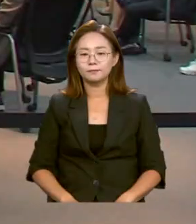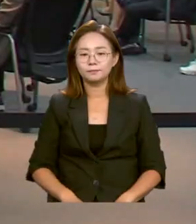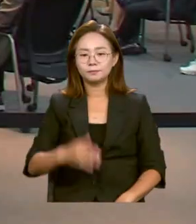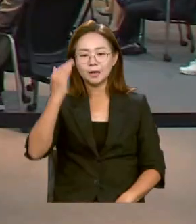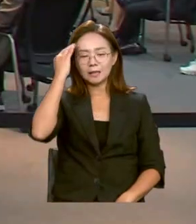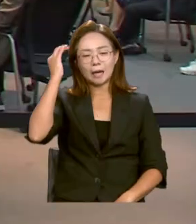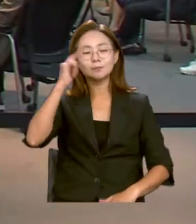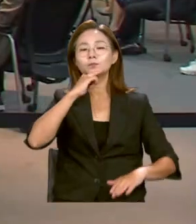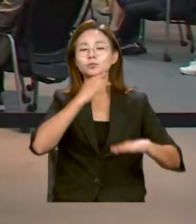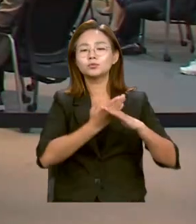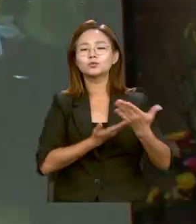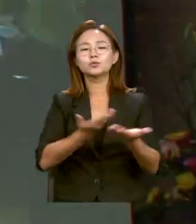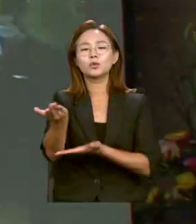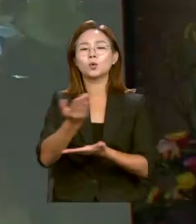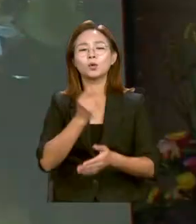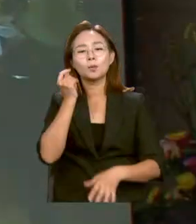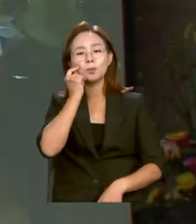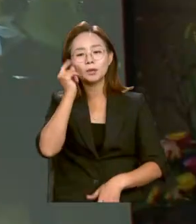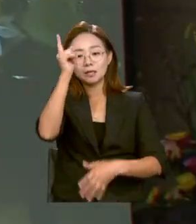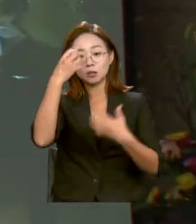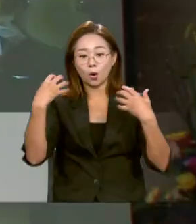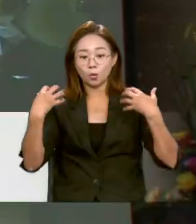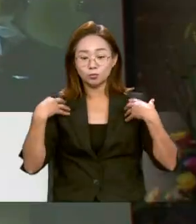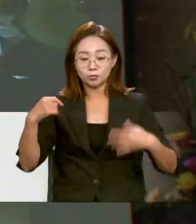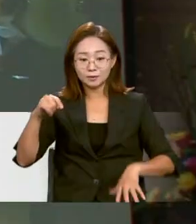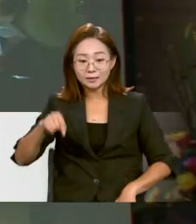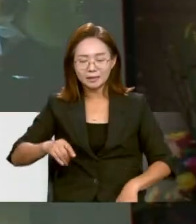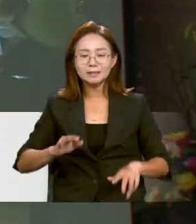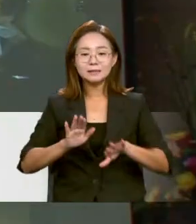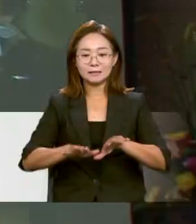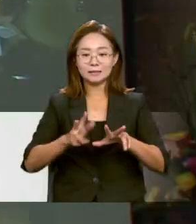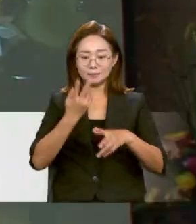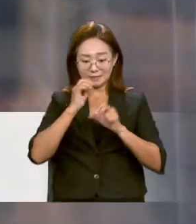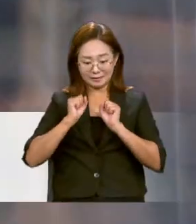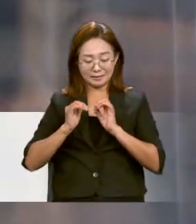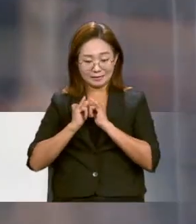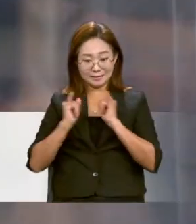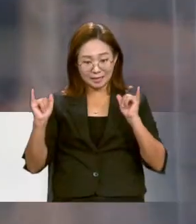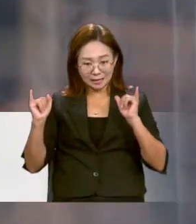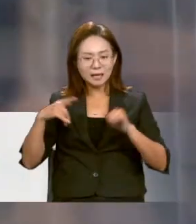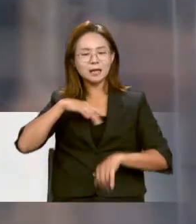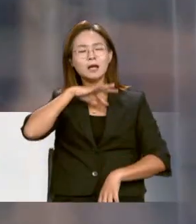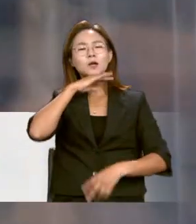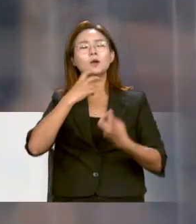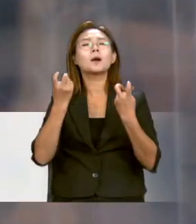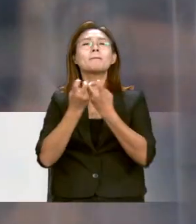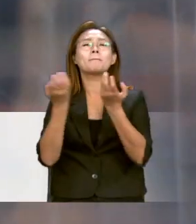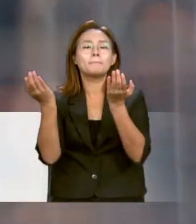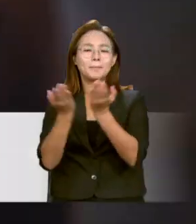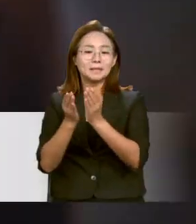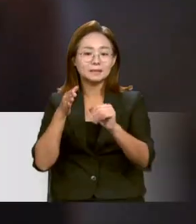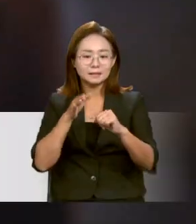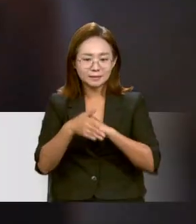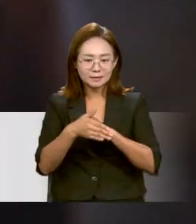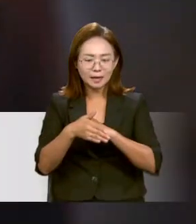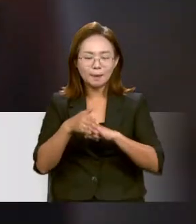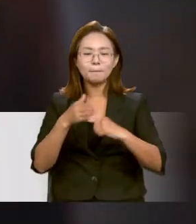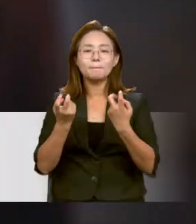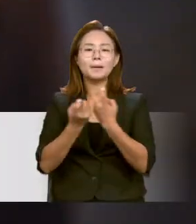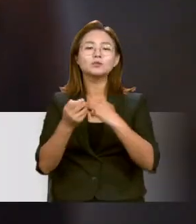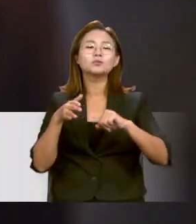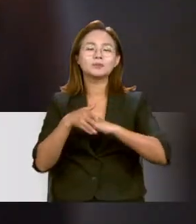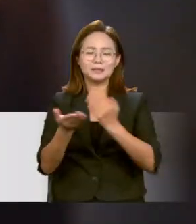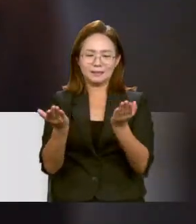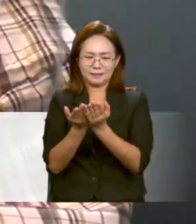남북교류가 경색됐다 정부가 실질적으로 생존한 이산 가족들의 연령층에 맞게끔 맞춤